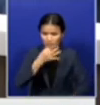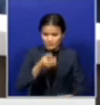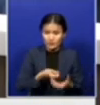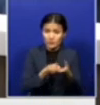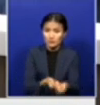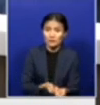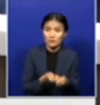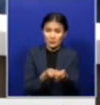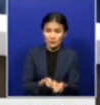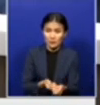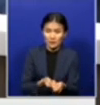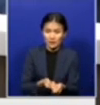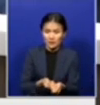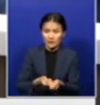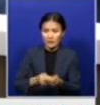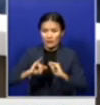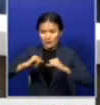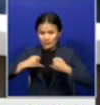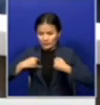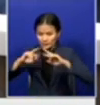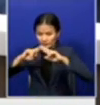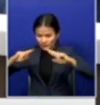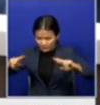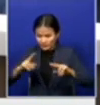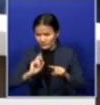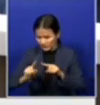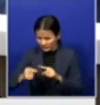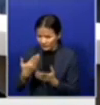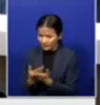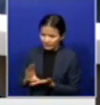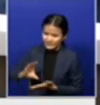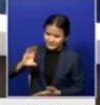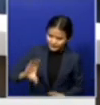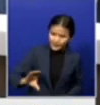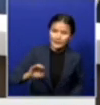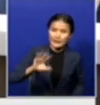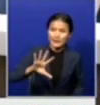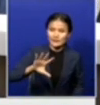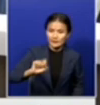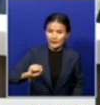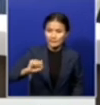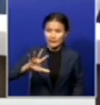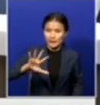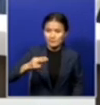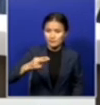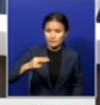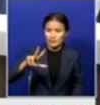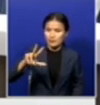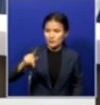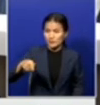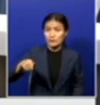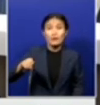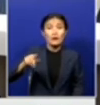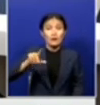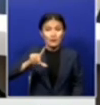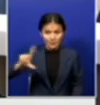ประกอบการถึงใช้เม็ดเงินถึง 555,000 ล้านการ